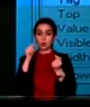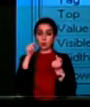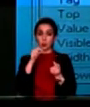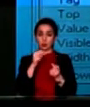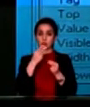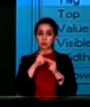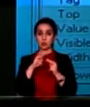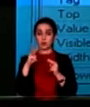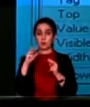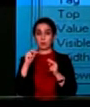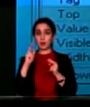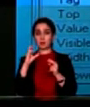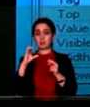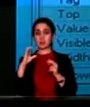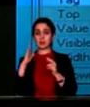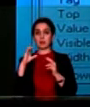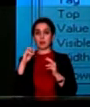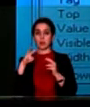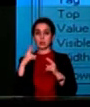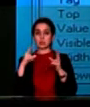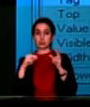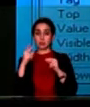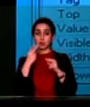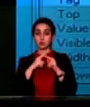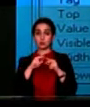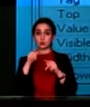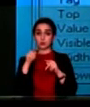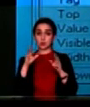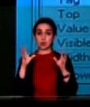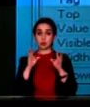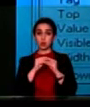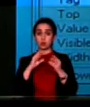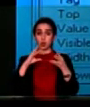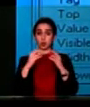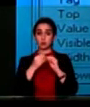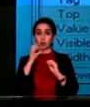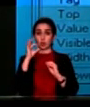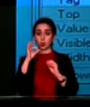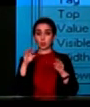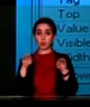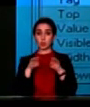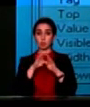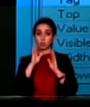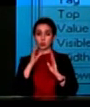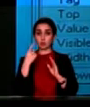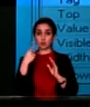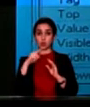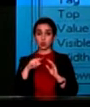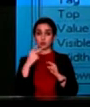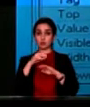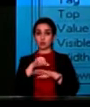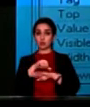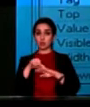ravishda max value hisoblanadi. Agar bu xossalar qiymati 0 ga teng bo'lsa, sonning qiymatiga